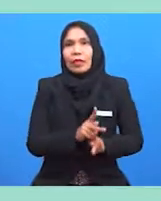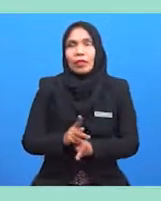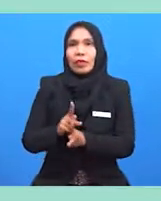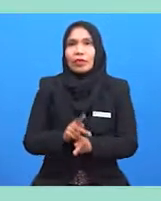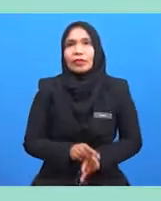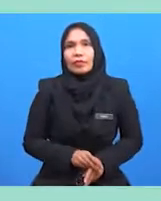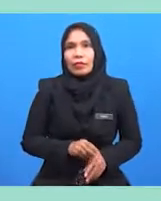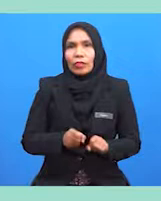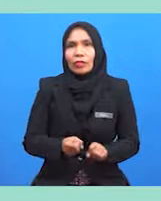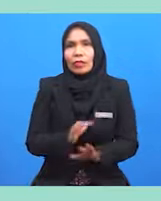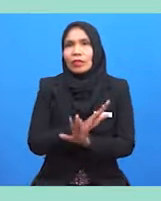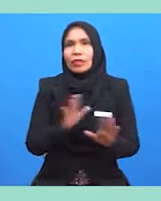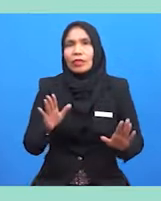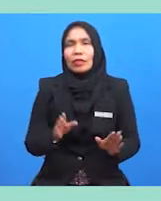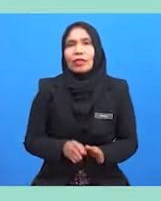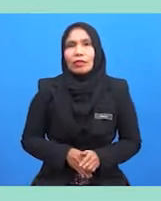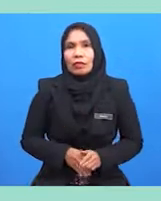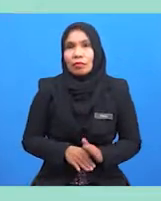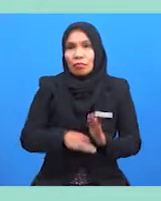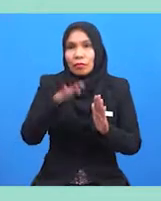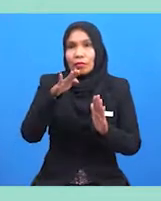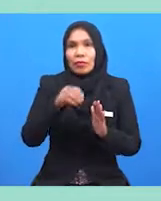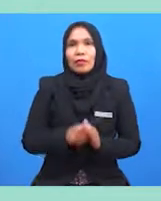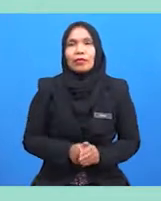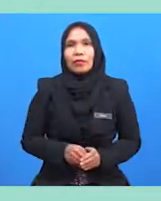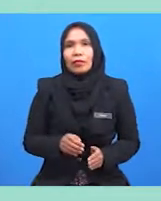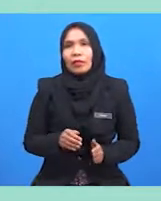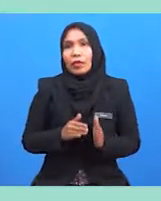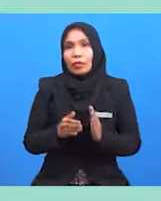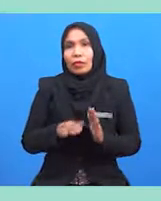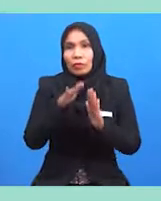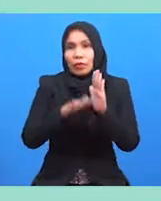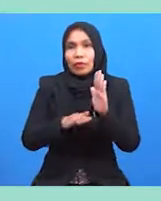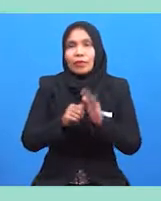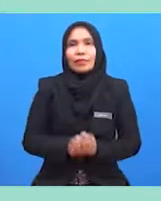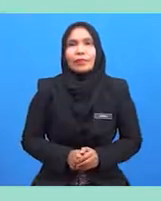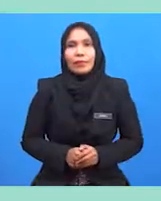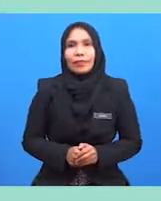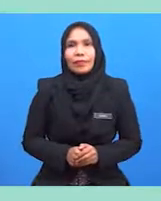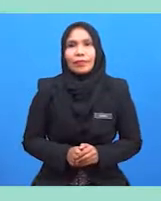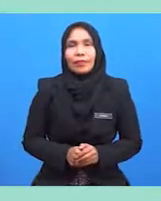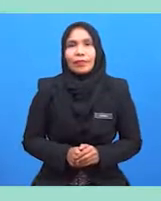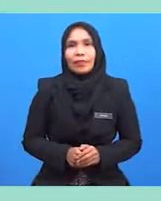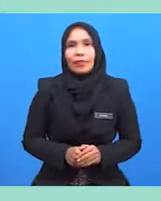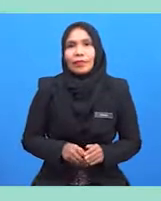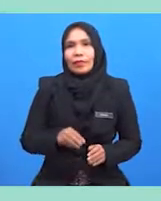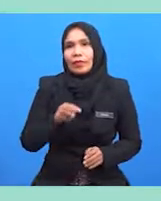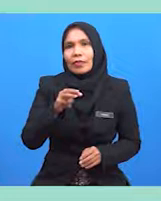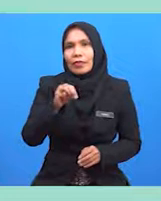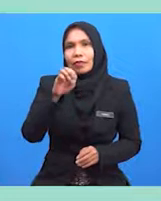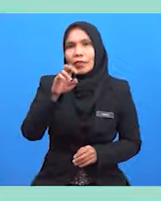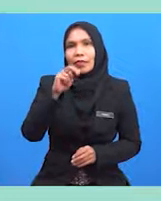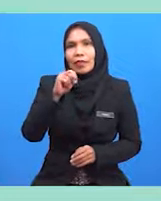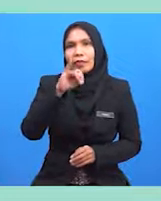Bank Negara mengeluarkan wang yang diperlukan dalam pasaran agar dapat melicinkan